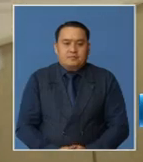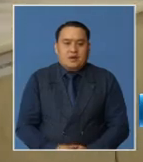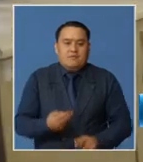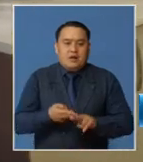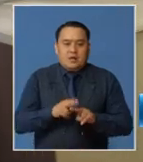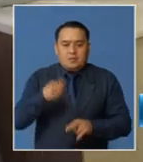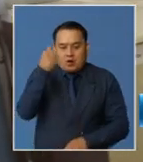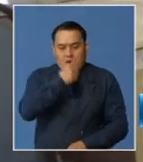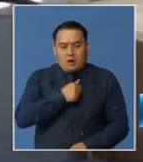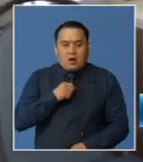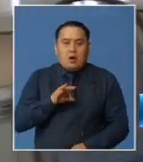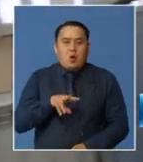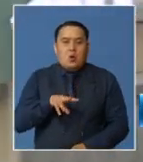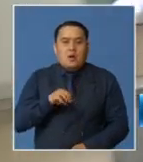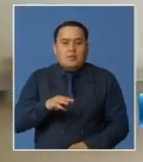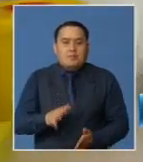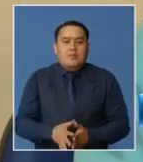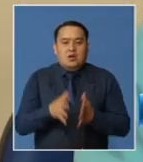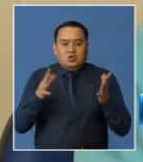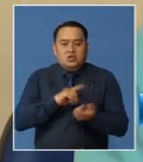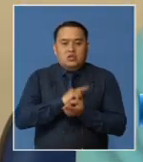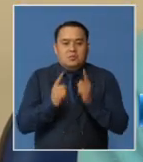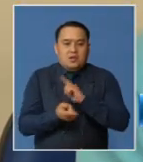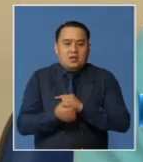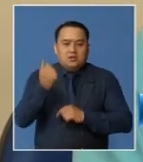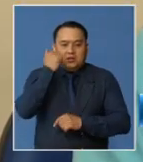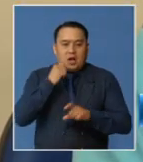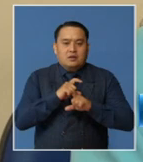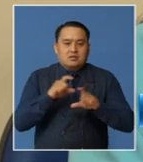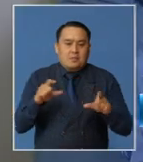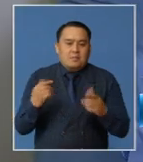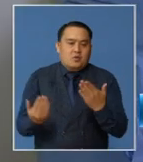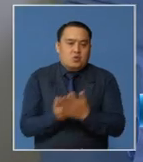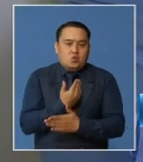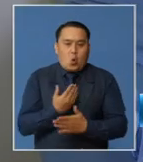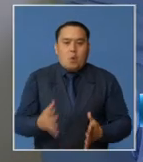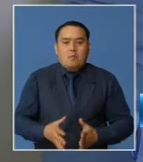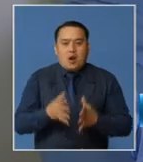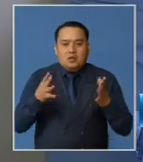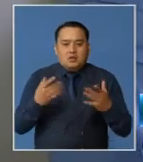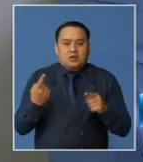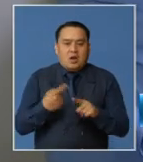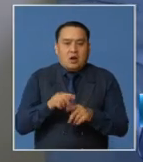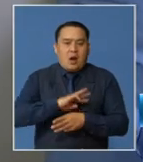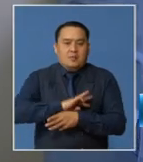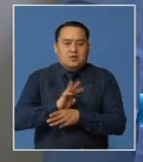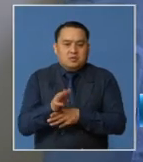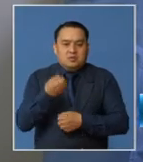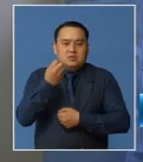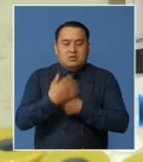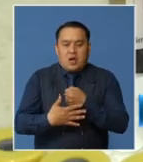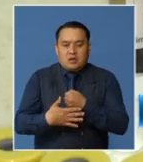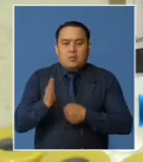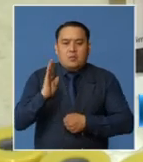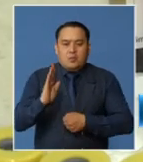этом году КДЛ «Олимп» ждут большие перемены. Из старого здания они переедут в новый просторный и технически оснащенный центр,